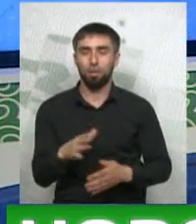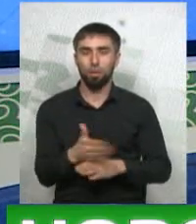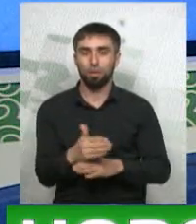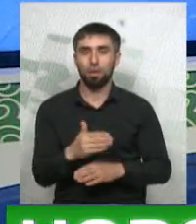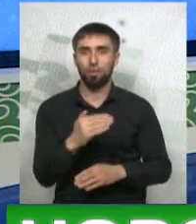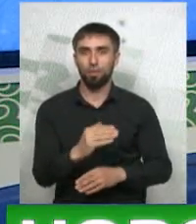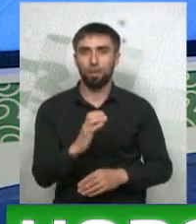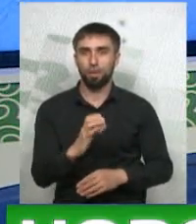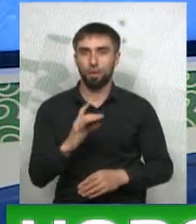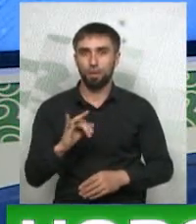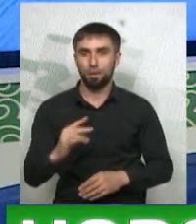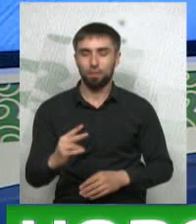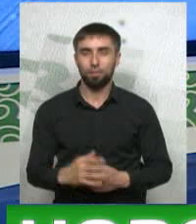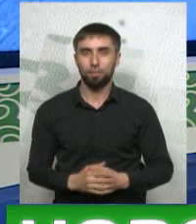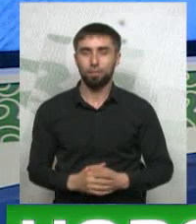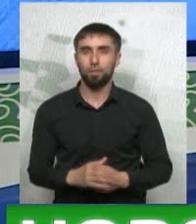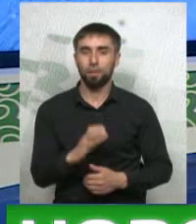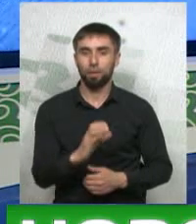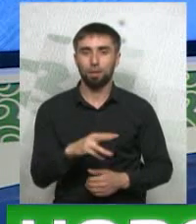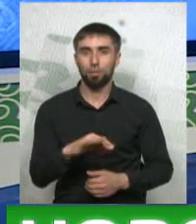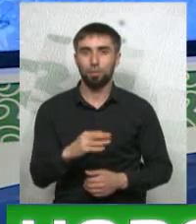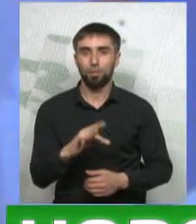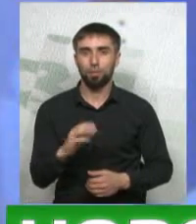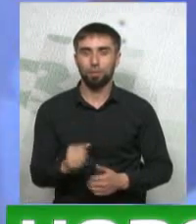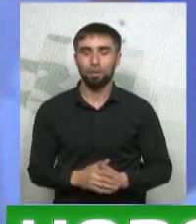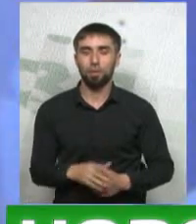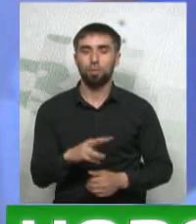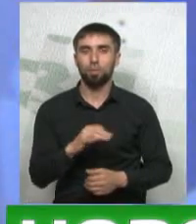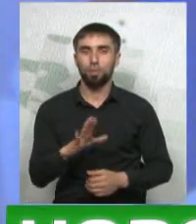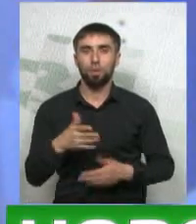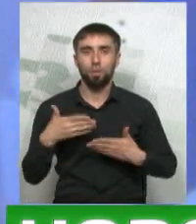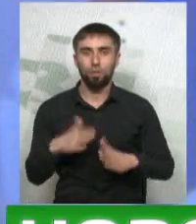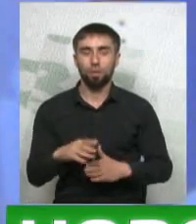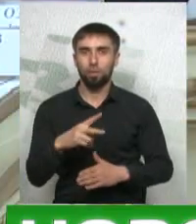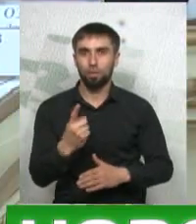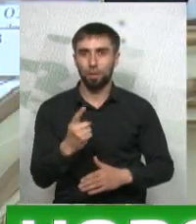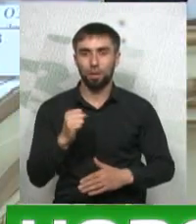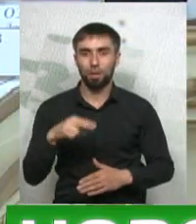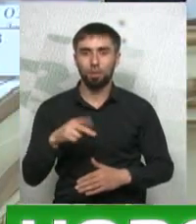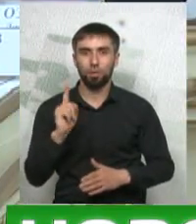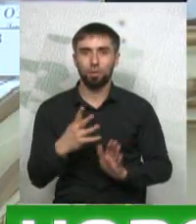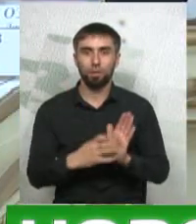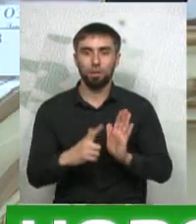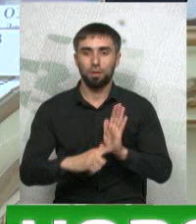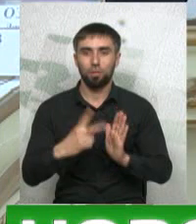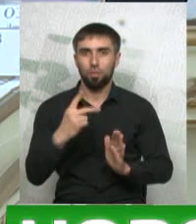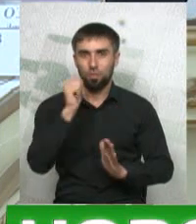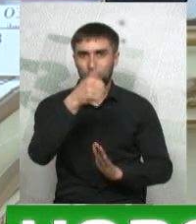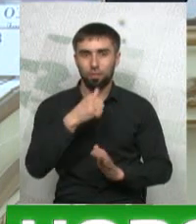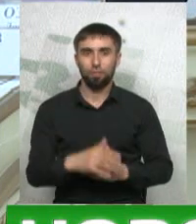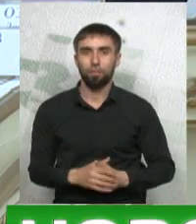отдела Федеральной службы исполнения наказаний Сергея Меньшова. Меньшов родился 21 апреля 1972